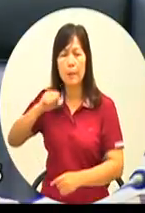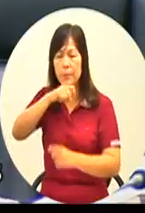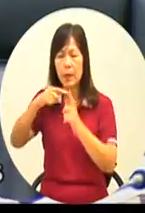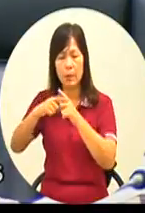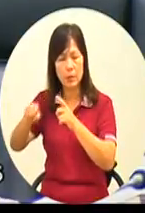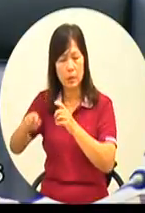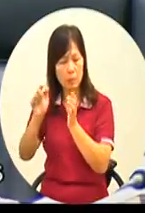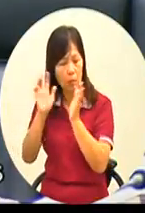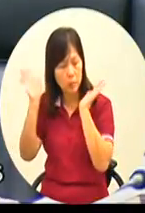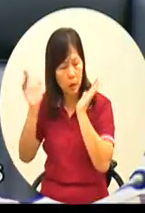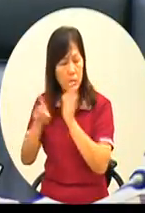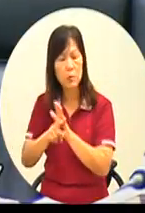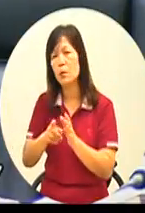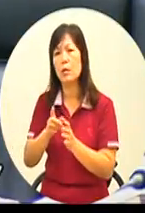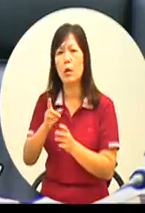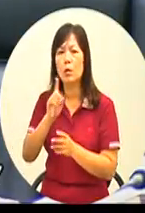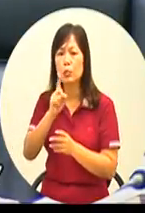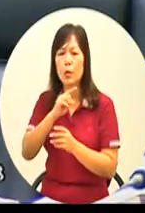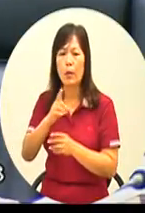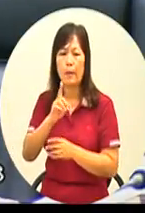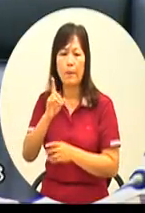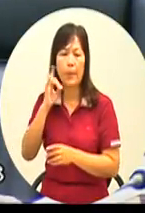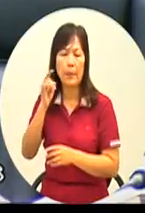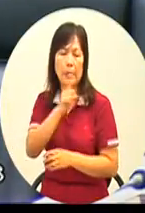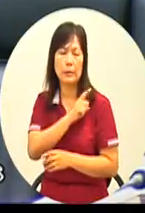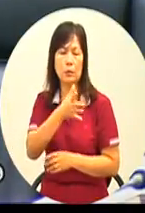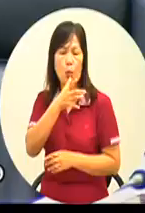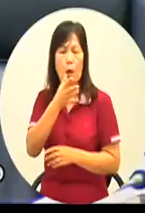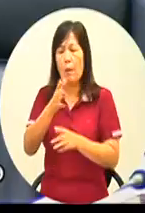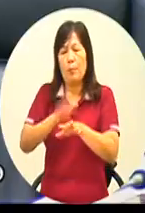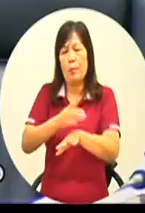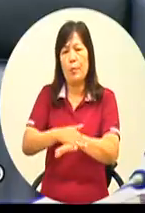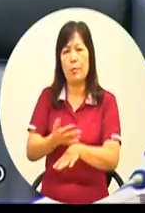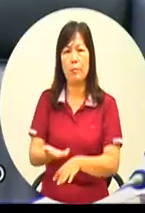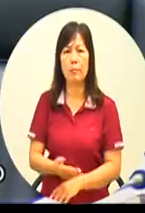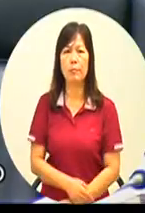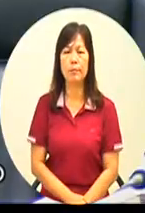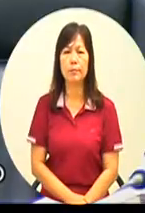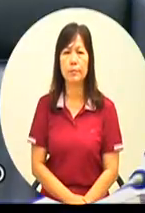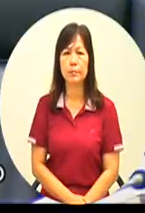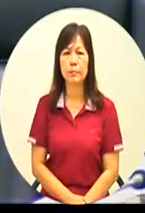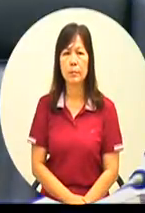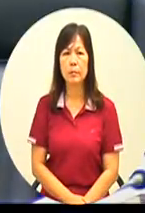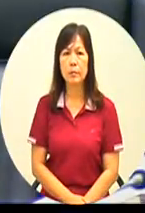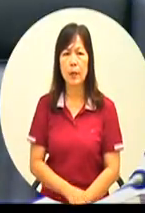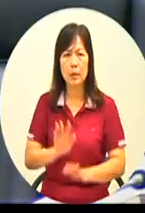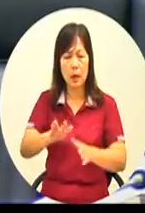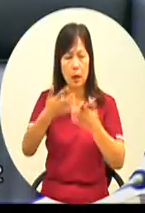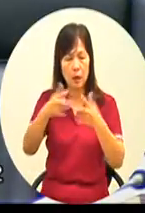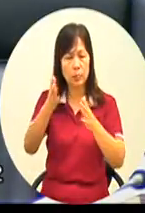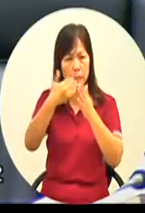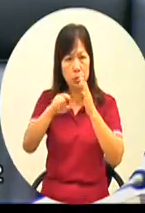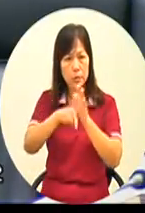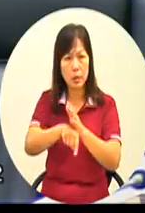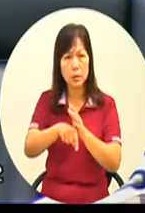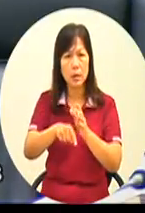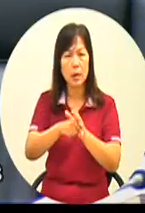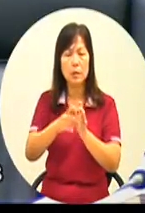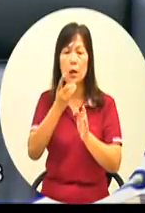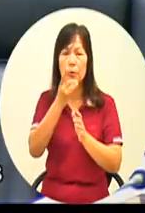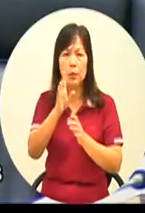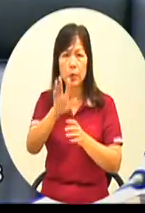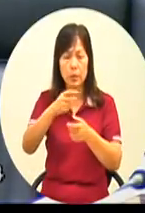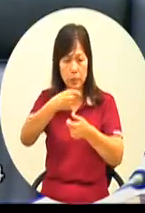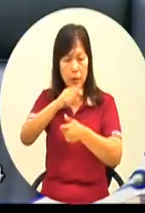呢，可是他不会讲他妈妈的母语。那所以我觉得当然现在很多的学校里头有这样的一个语言课